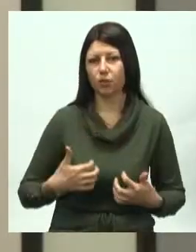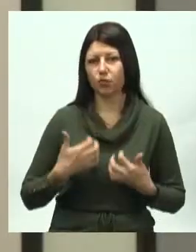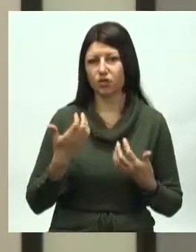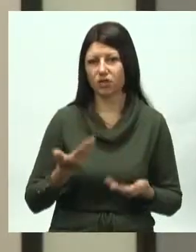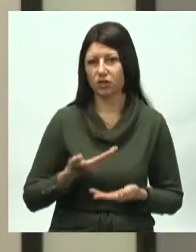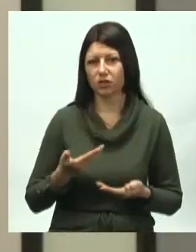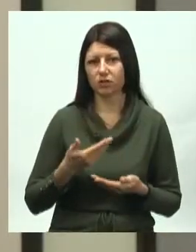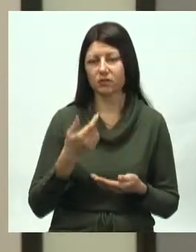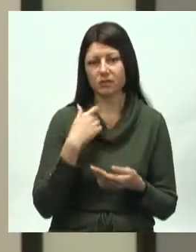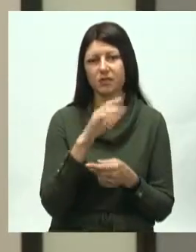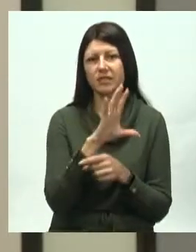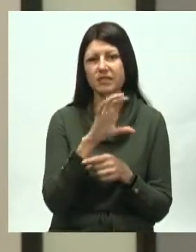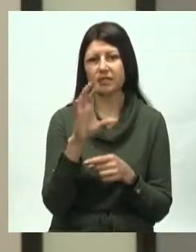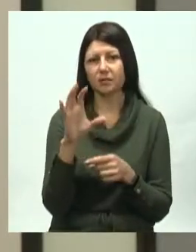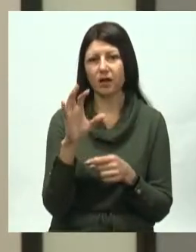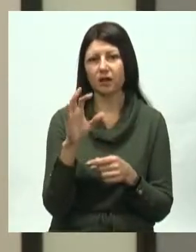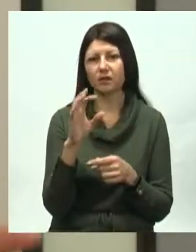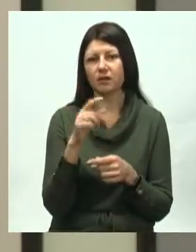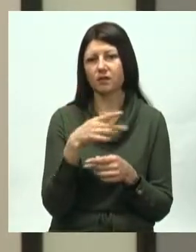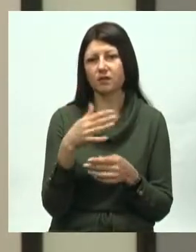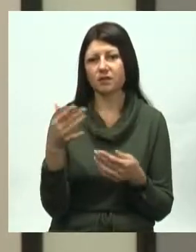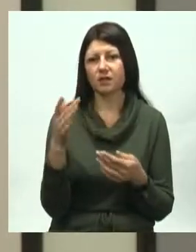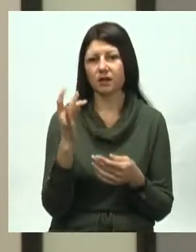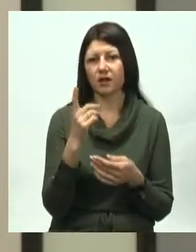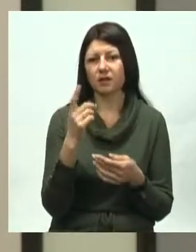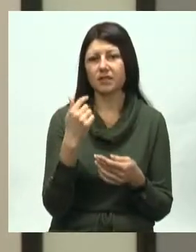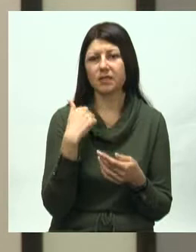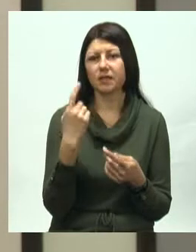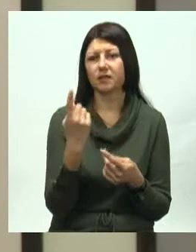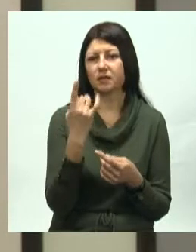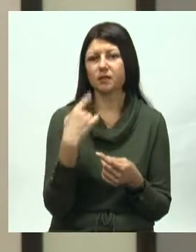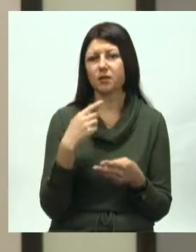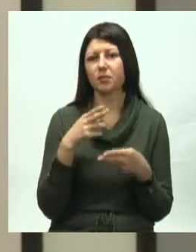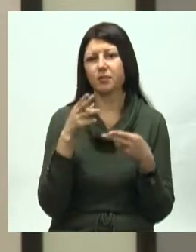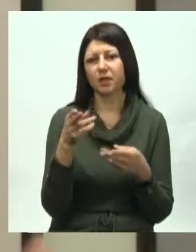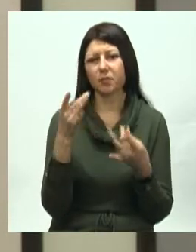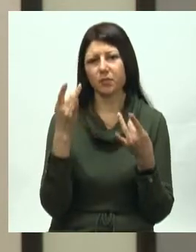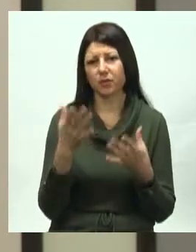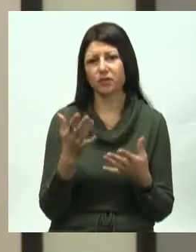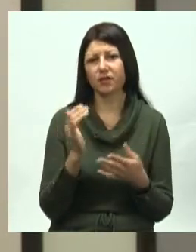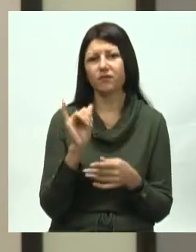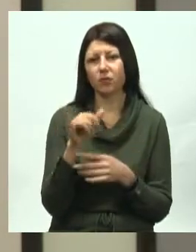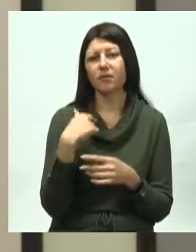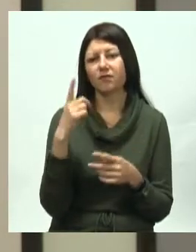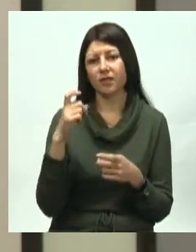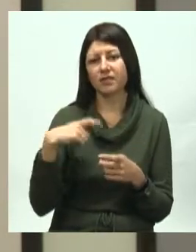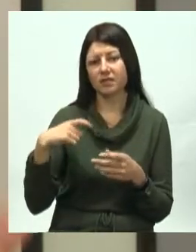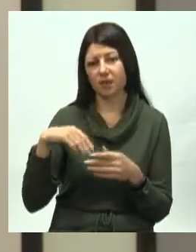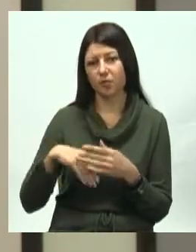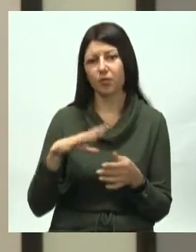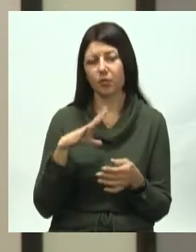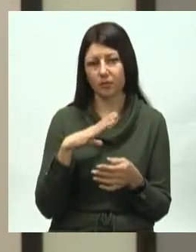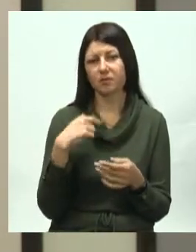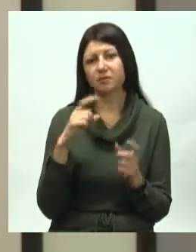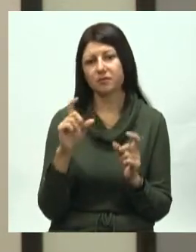его несколько раз, и все это было не то и не так. И когда я как-то раз не приехал, просто к ней приехал в гости, у меня фотоаппарат был с собой, мы